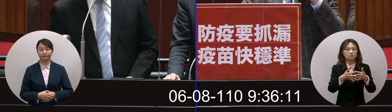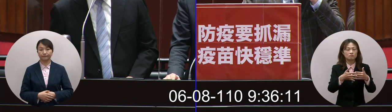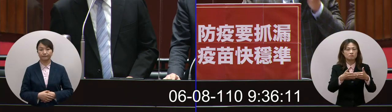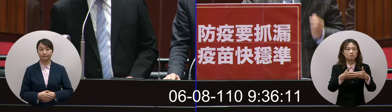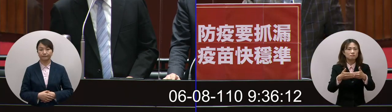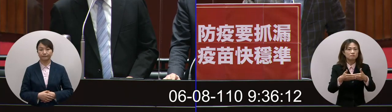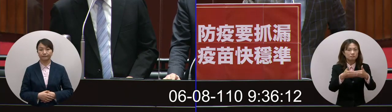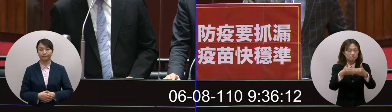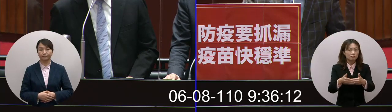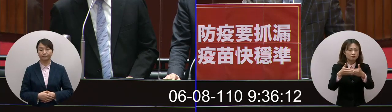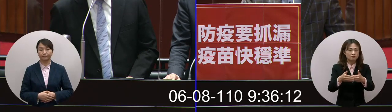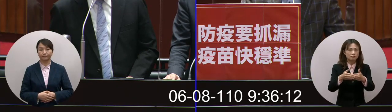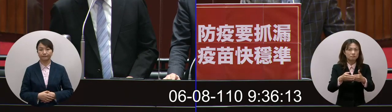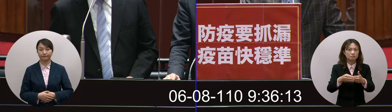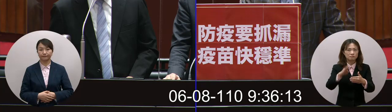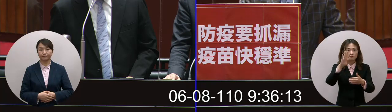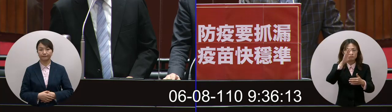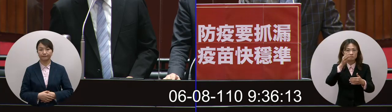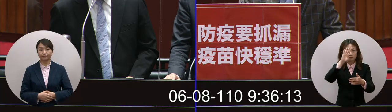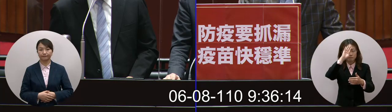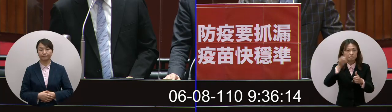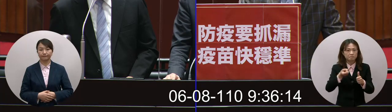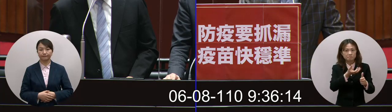正？来个球场，